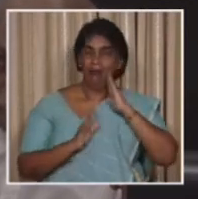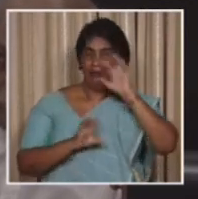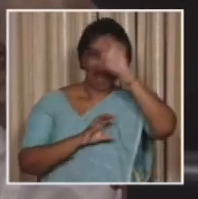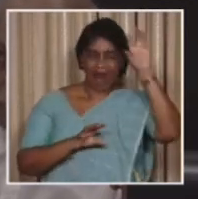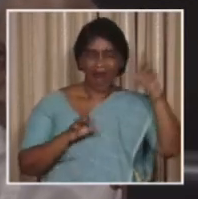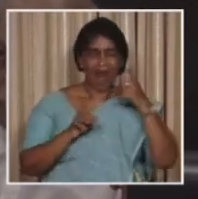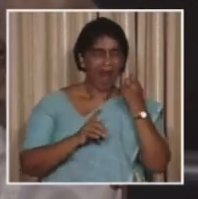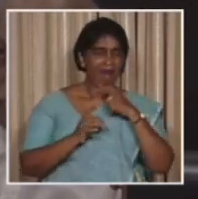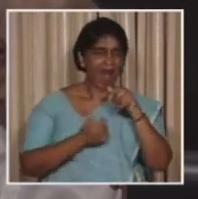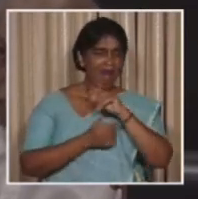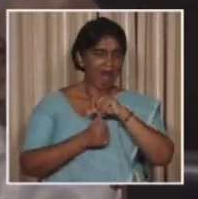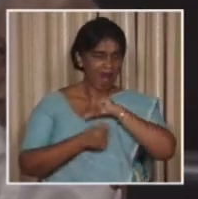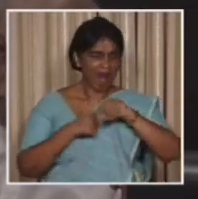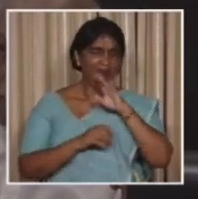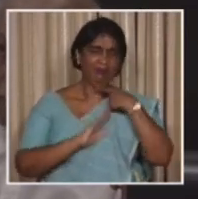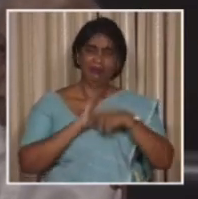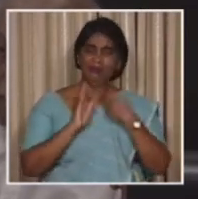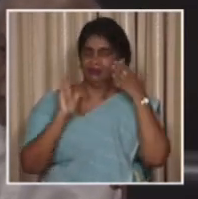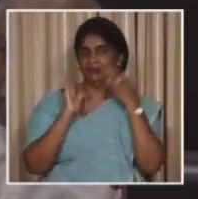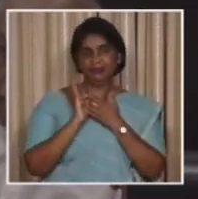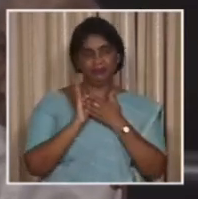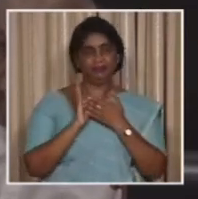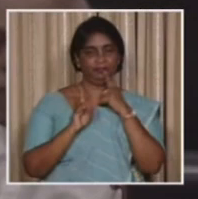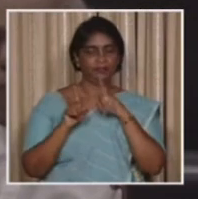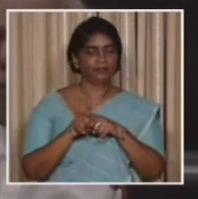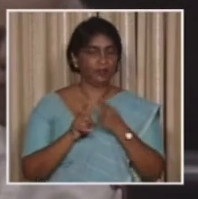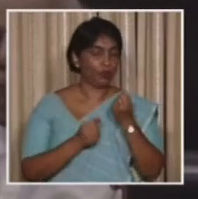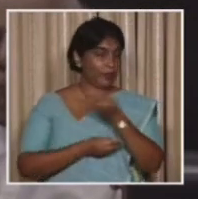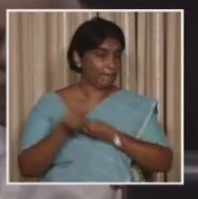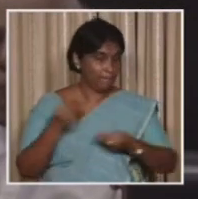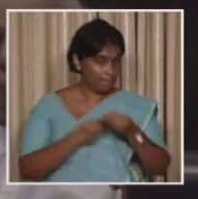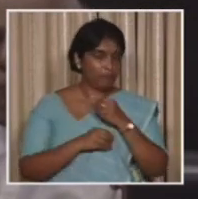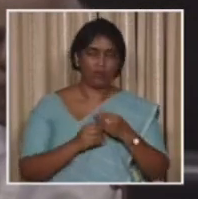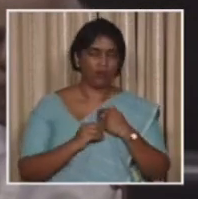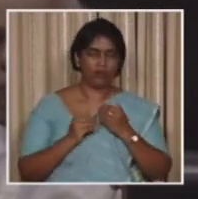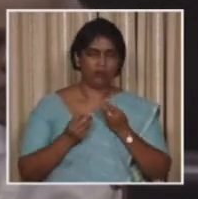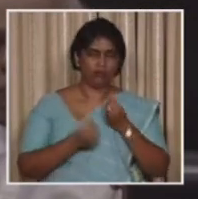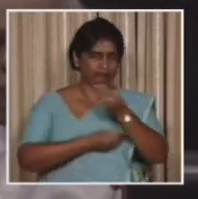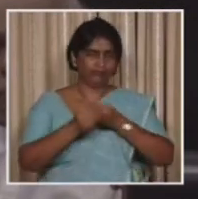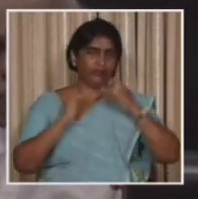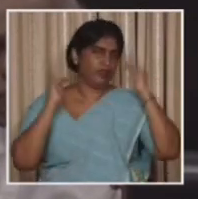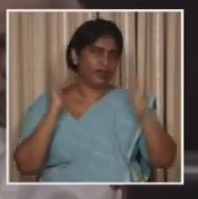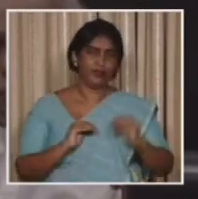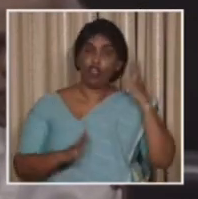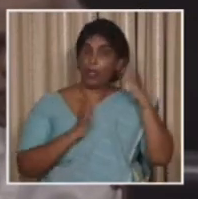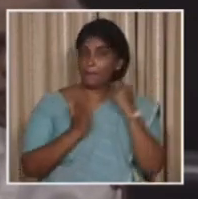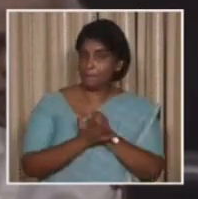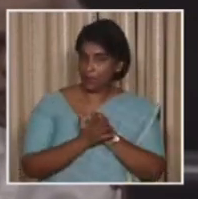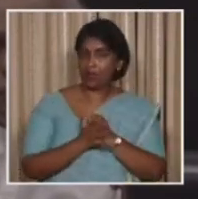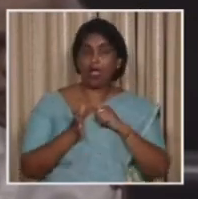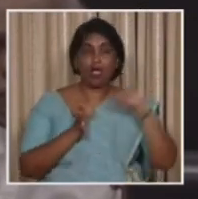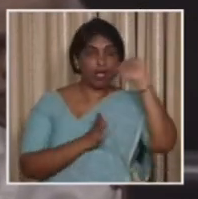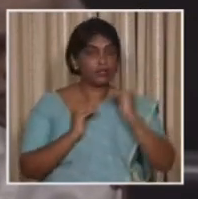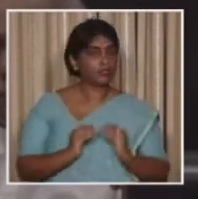රටවල් හා මූල්‍ය ආයතන ශ්‍රී ලංකාවත් සමග සිදු කරන මූල්‍ය ගණදෙනු සීමා කරනු ලැබුවා. ලෝක බැංකුව,